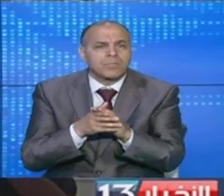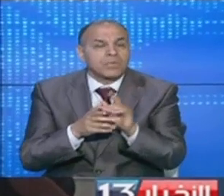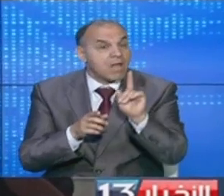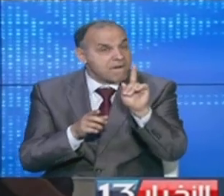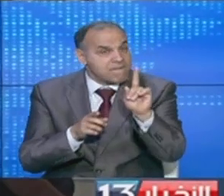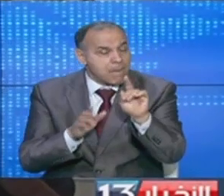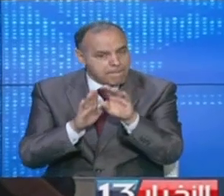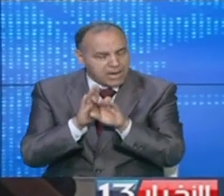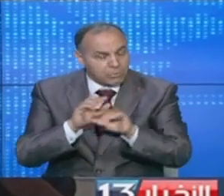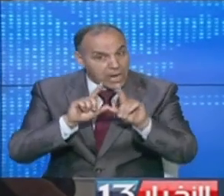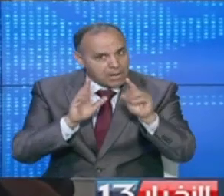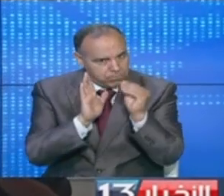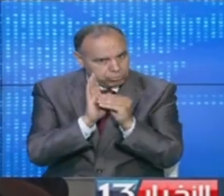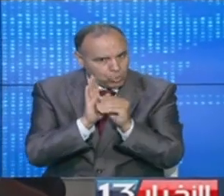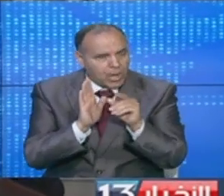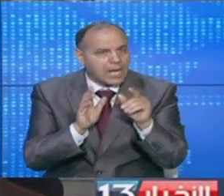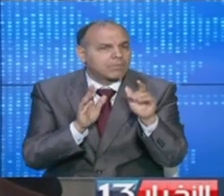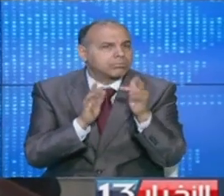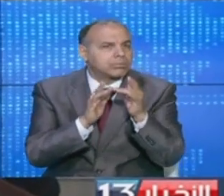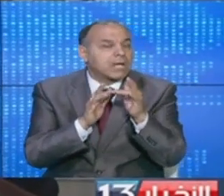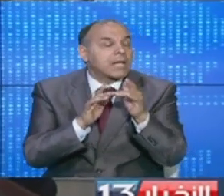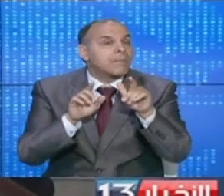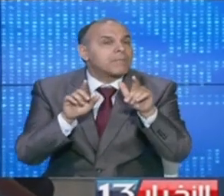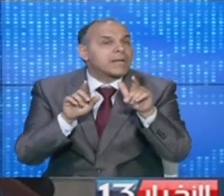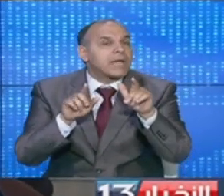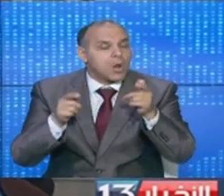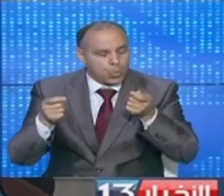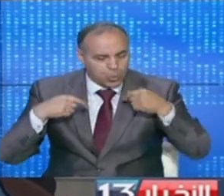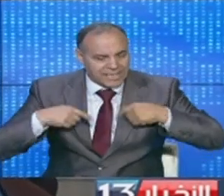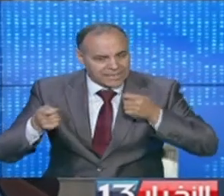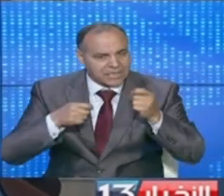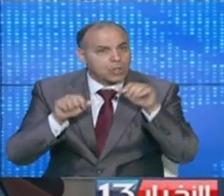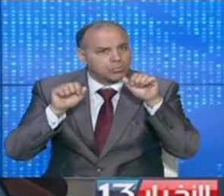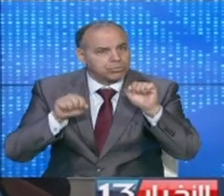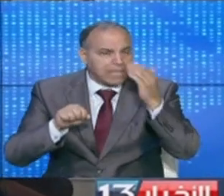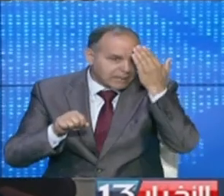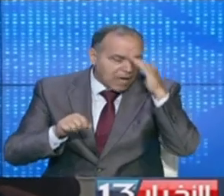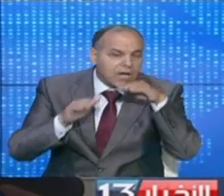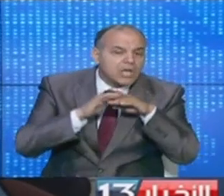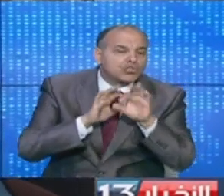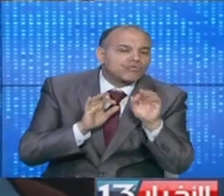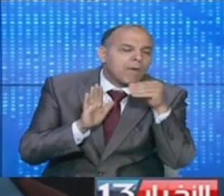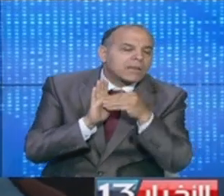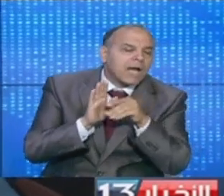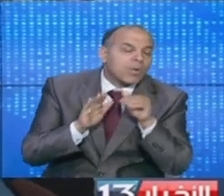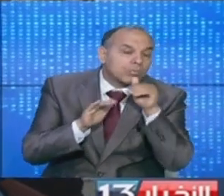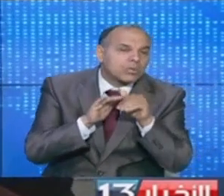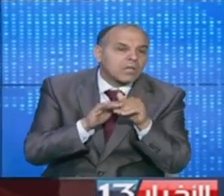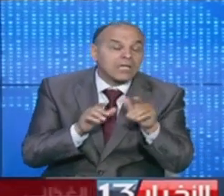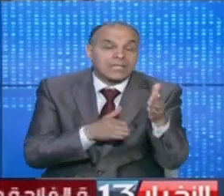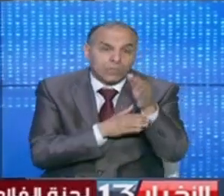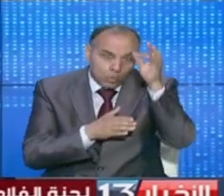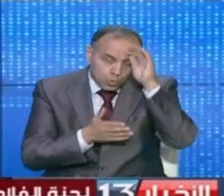بمنظومه اعلاميه حتى تتمكن وزاره في وزاره التجاره من التعرف على المخزون الاستراتيجي في الدوله التونسيه